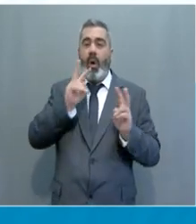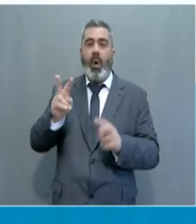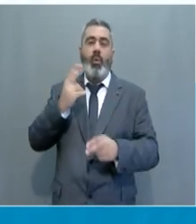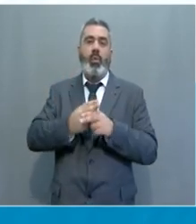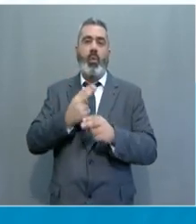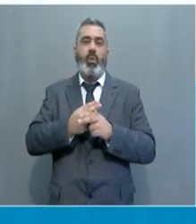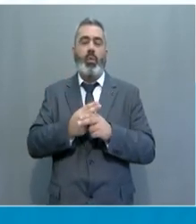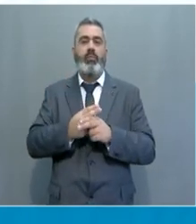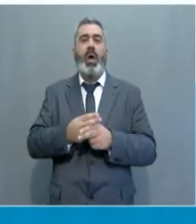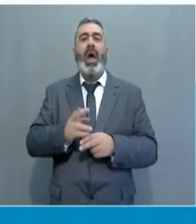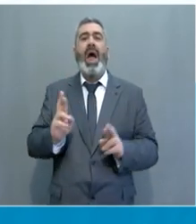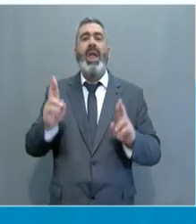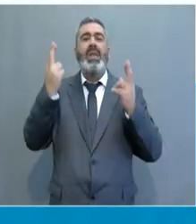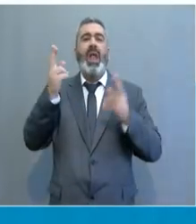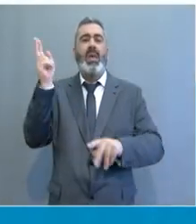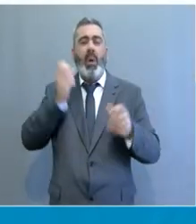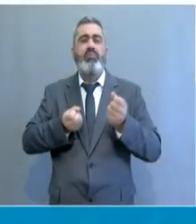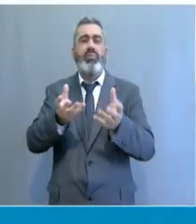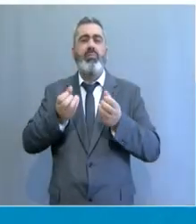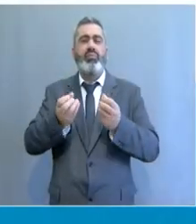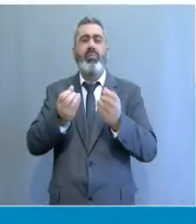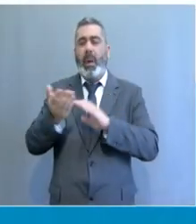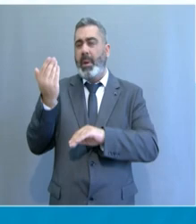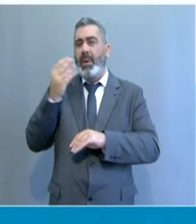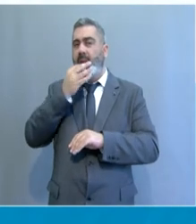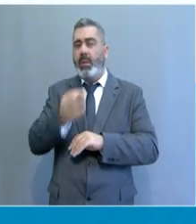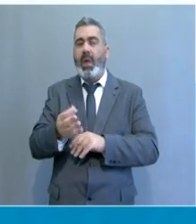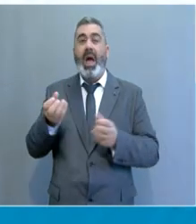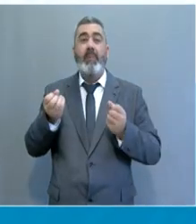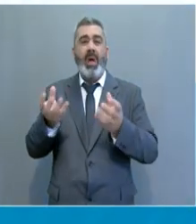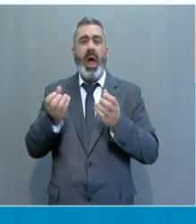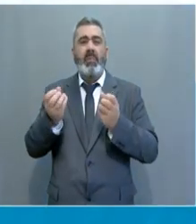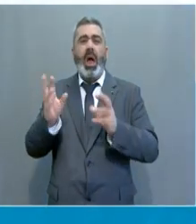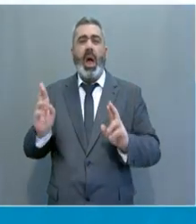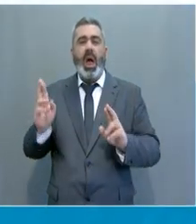Παράγει ενέργεια, όπως υπόθηκε και από τους προγραμματίστες, που καλύπτει τις ανάγκες